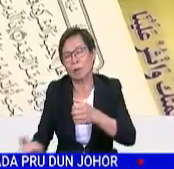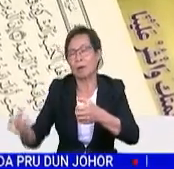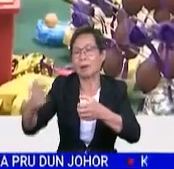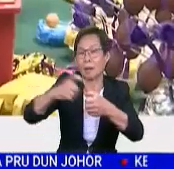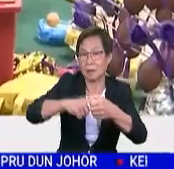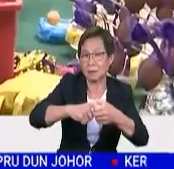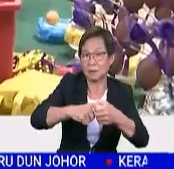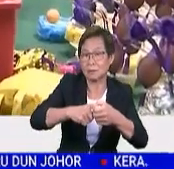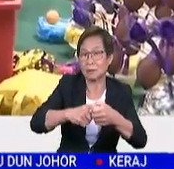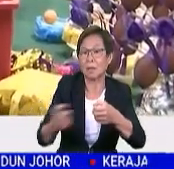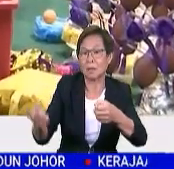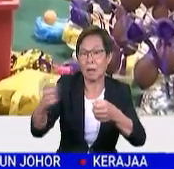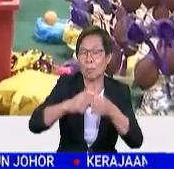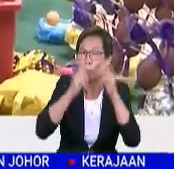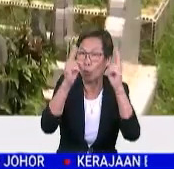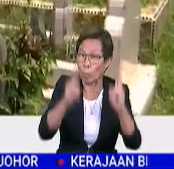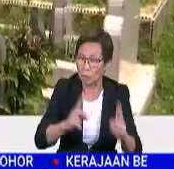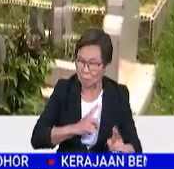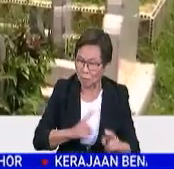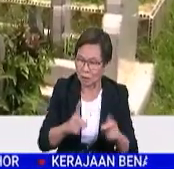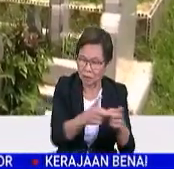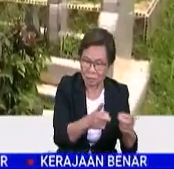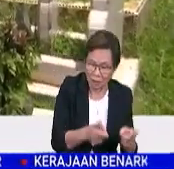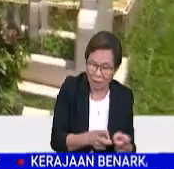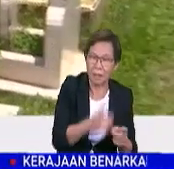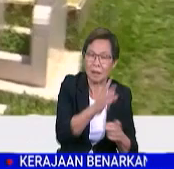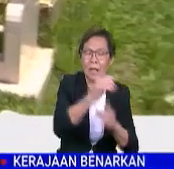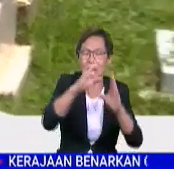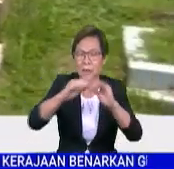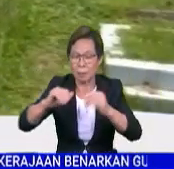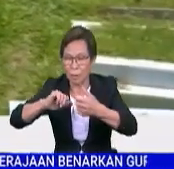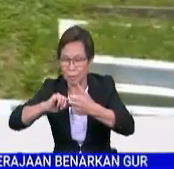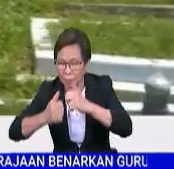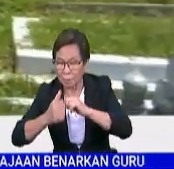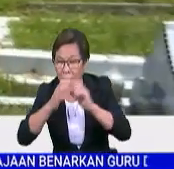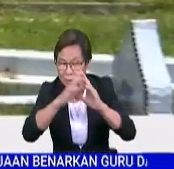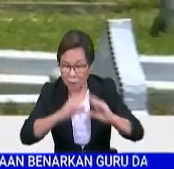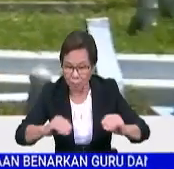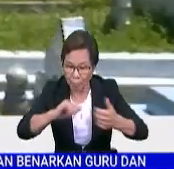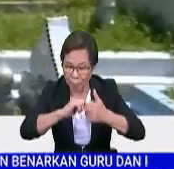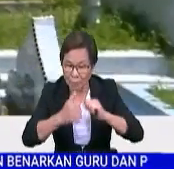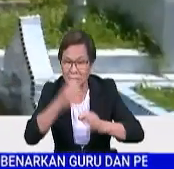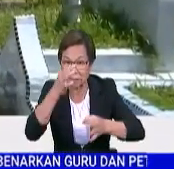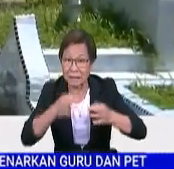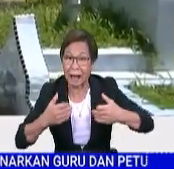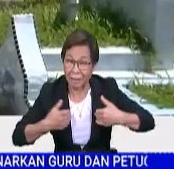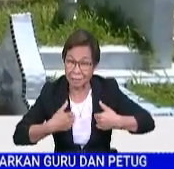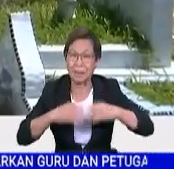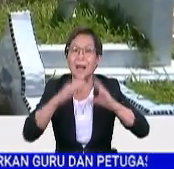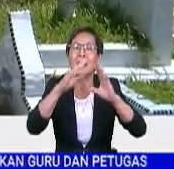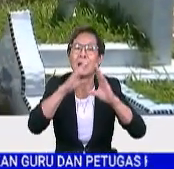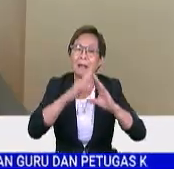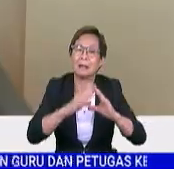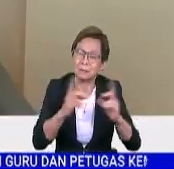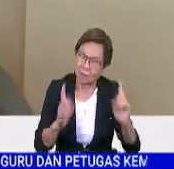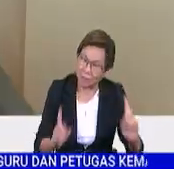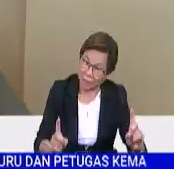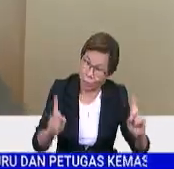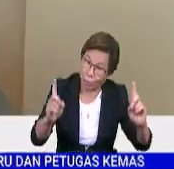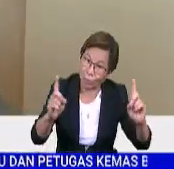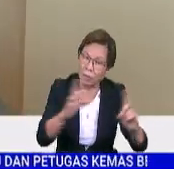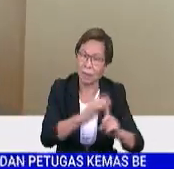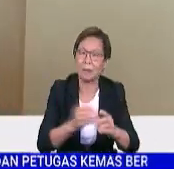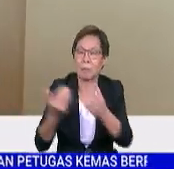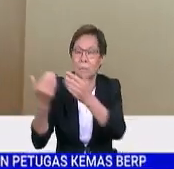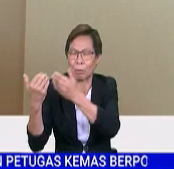dengan isu umat Islam di daerah semasuk menyelesaikan masalah-masalah Jika ada masalah tanah perkuburan dan ini